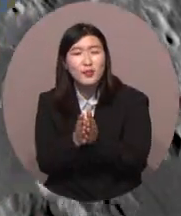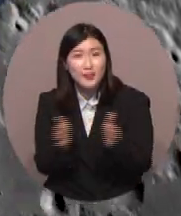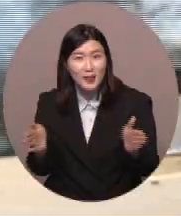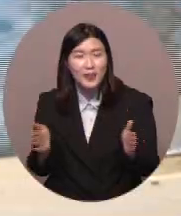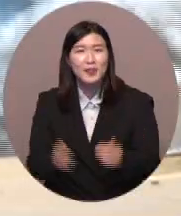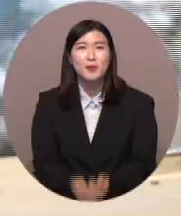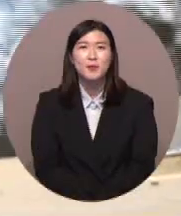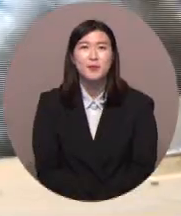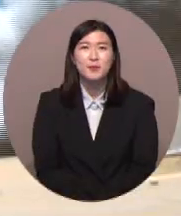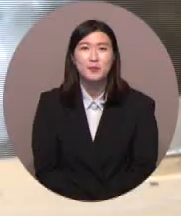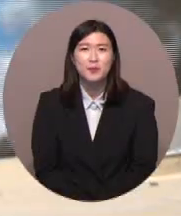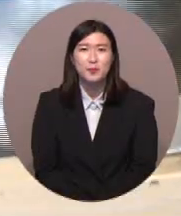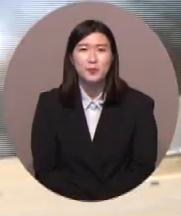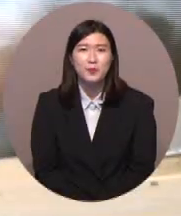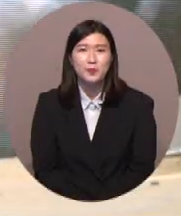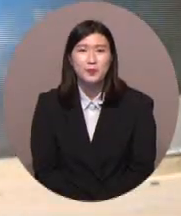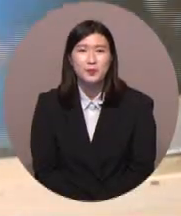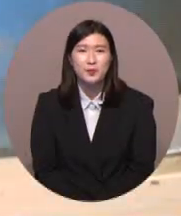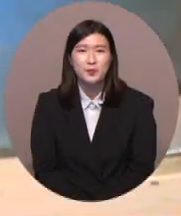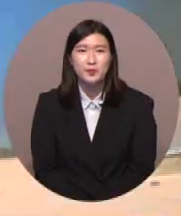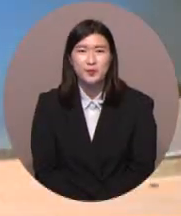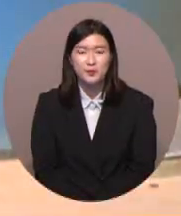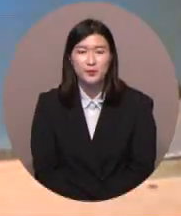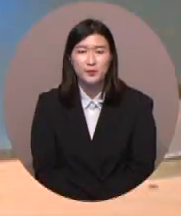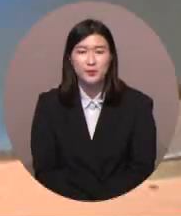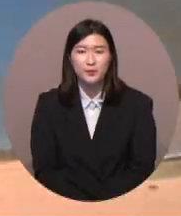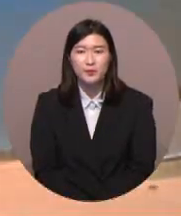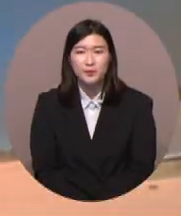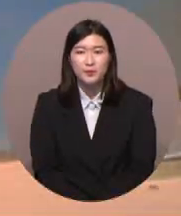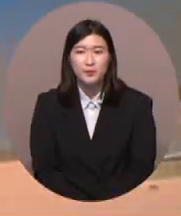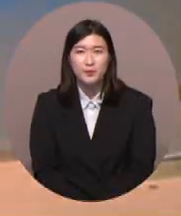다가설 수 있게 됐습니다. MBC 뉴스 김유미입니다.